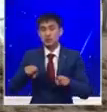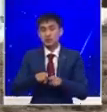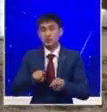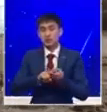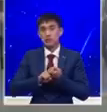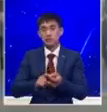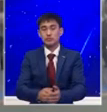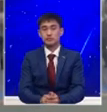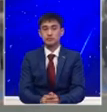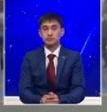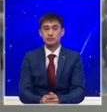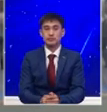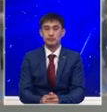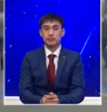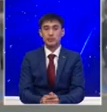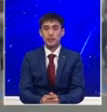лошадьми